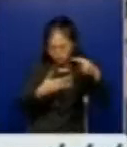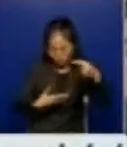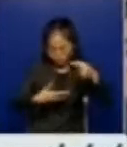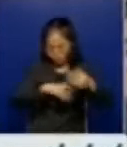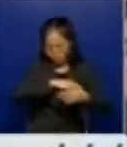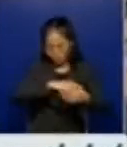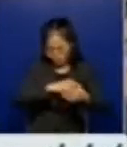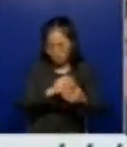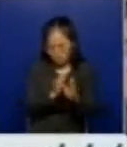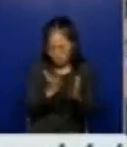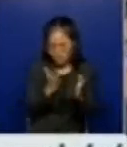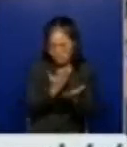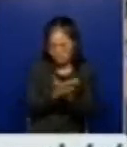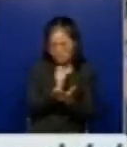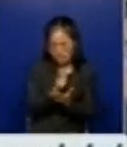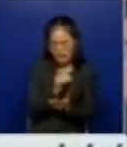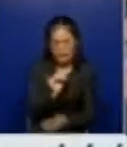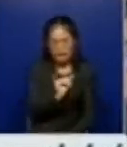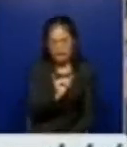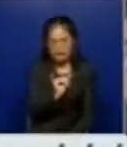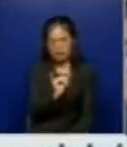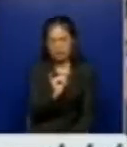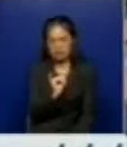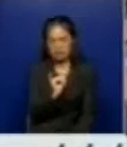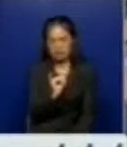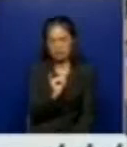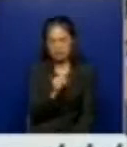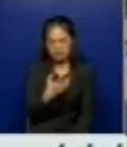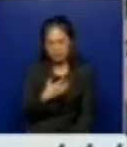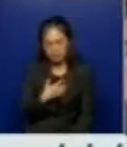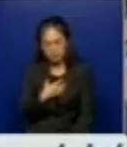ไม่ได้จริงๆแล้วเนี่ยนะครับผมอยากเรียนว่า